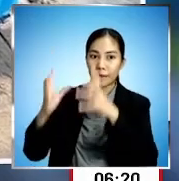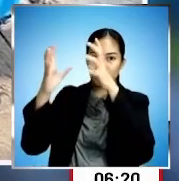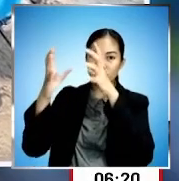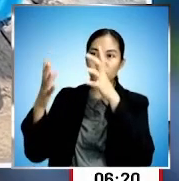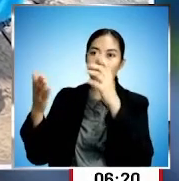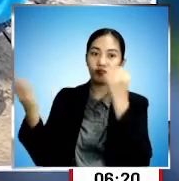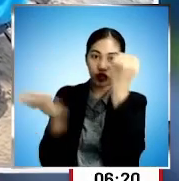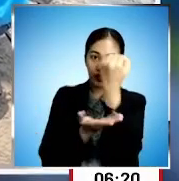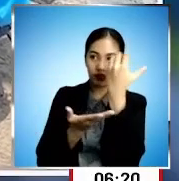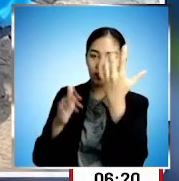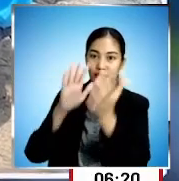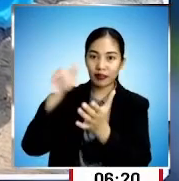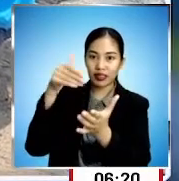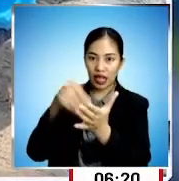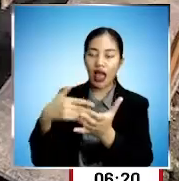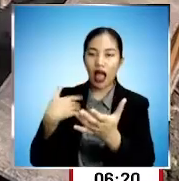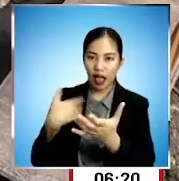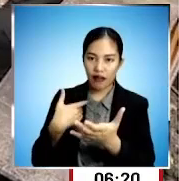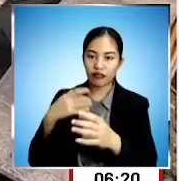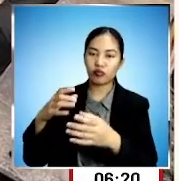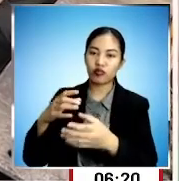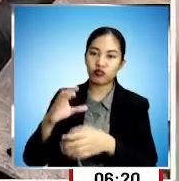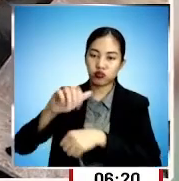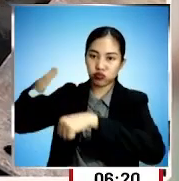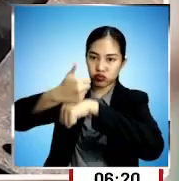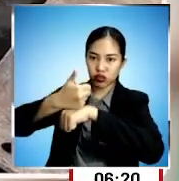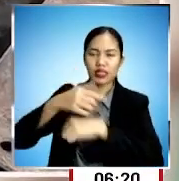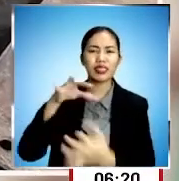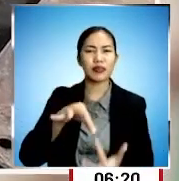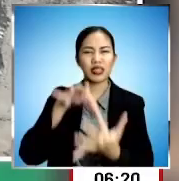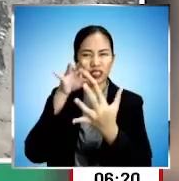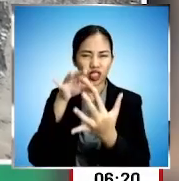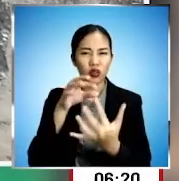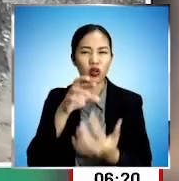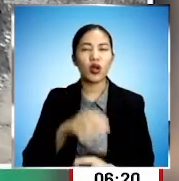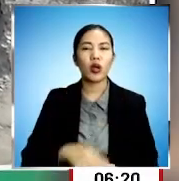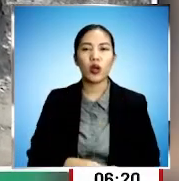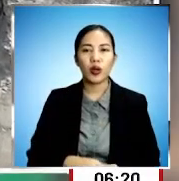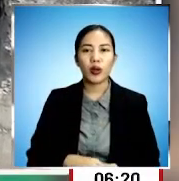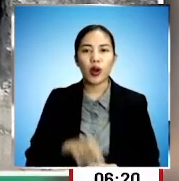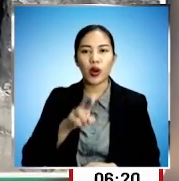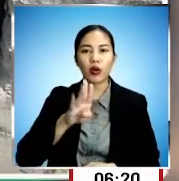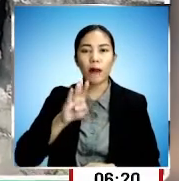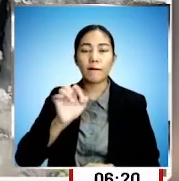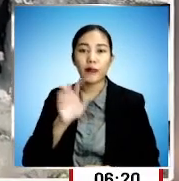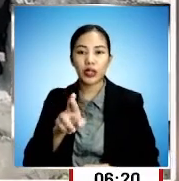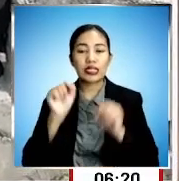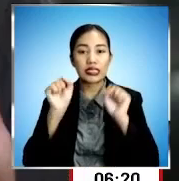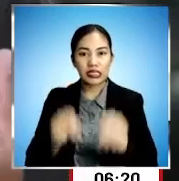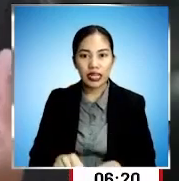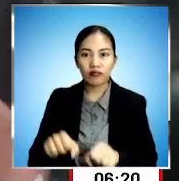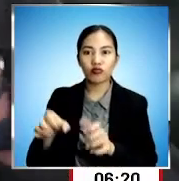ang seismic isolator sa espesyal na klase ng rubber na kaya raw i-absorb hanggang magnitude 8 na lindol. Yung rubber na